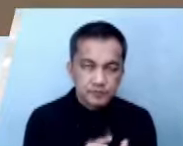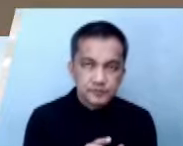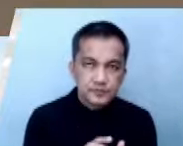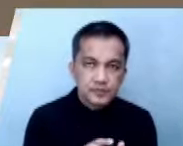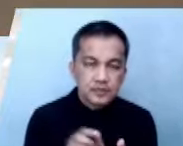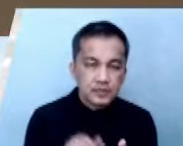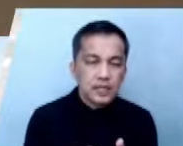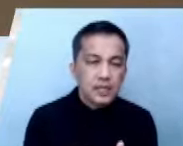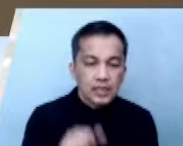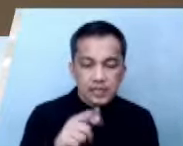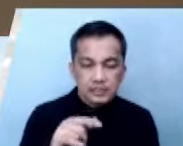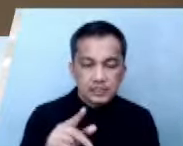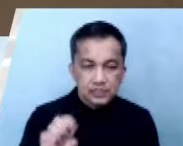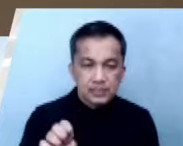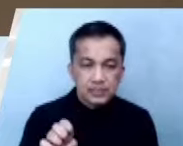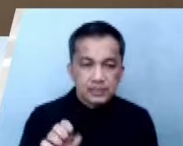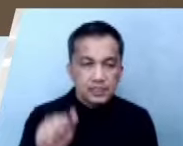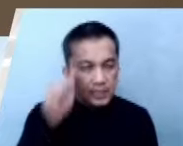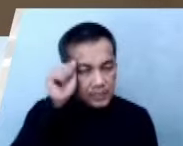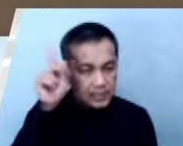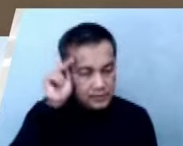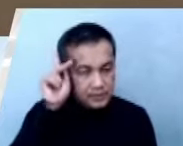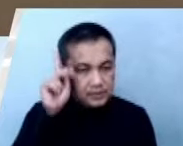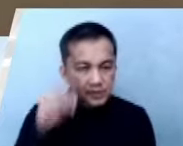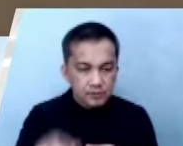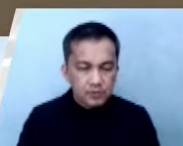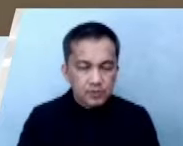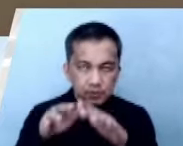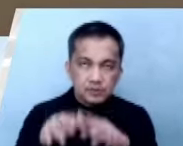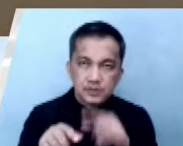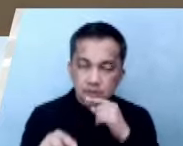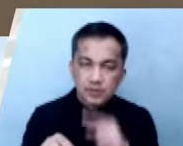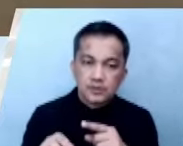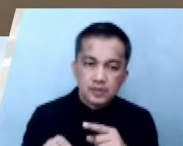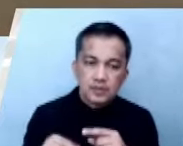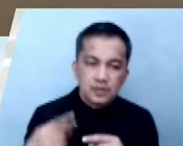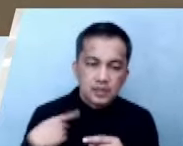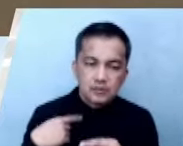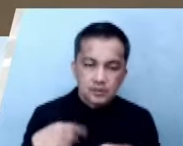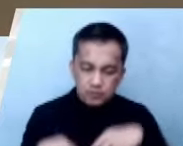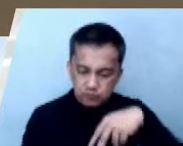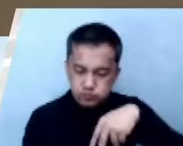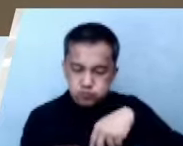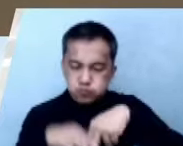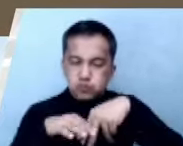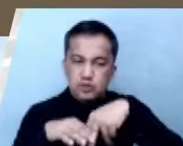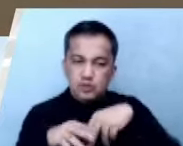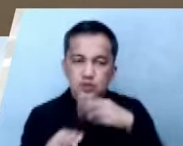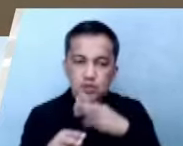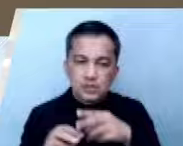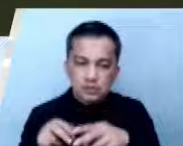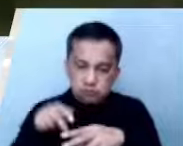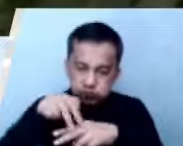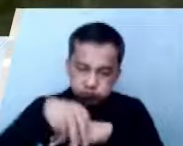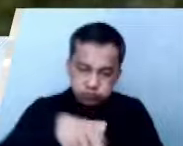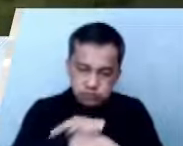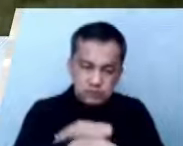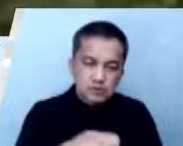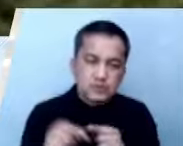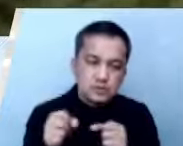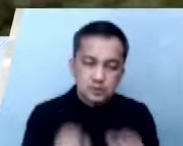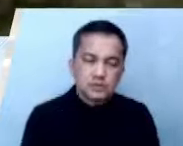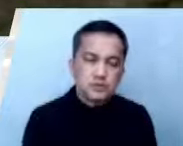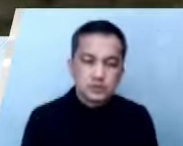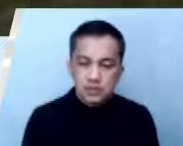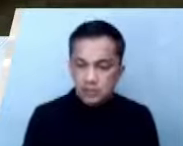Aklan, bumaha rin. Kinailangan sungin ng mga residente ang abot-tuhod na tubig para makatawid sa daan. May mga kalsada